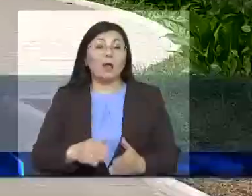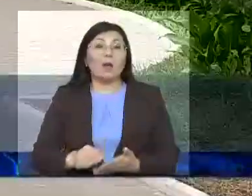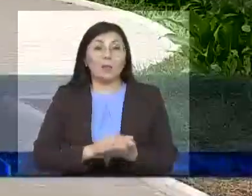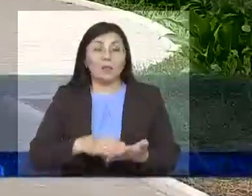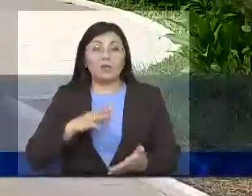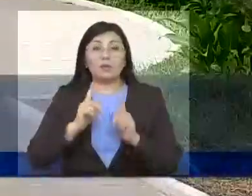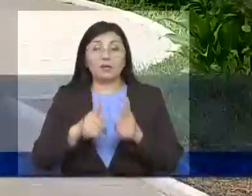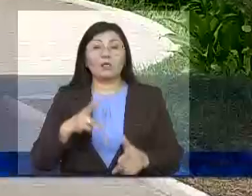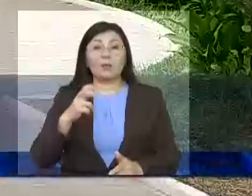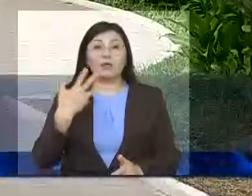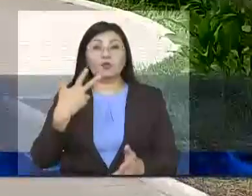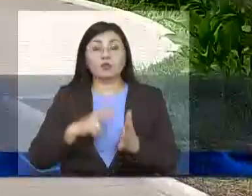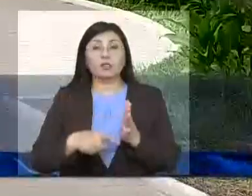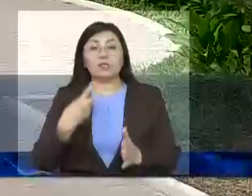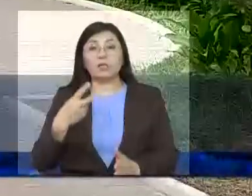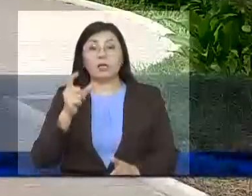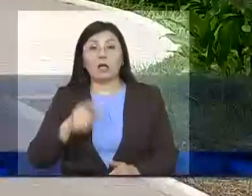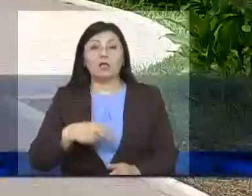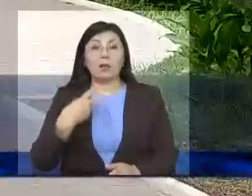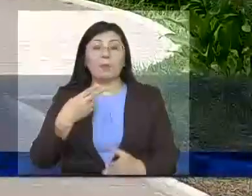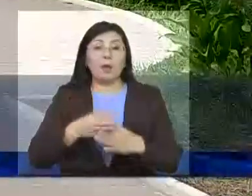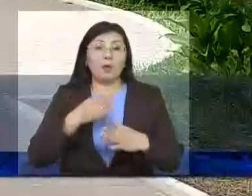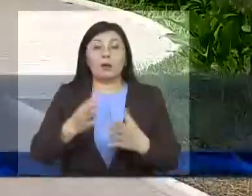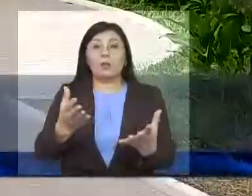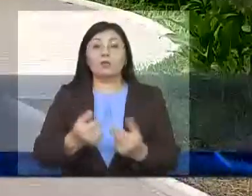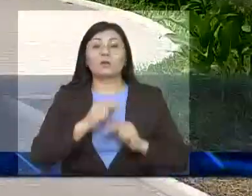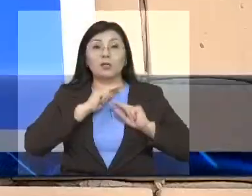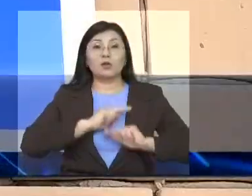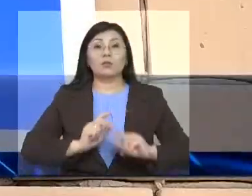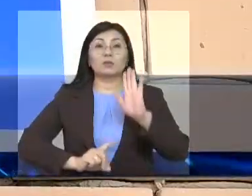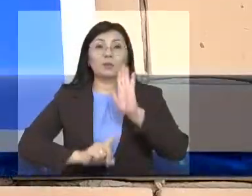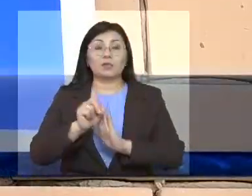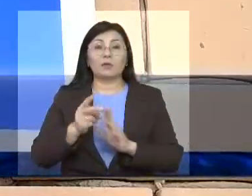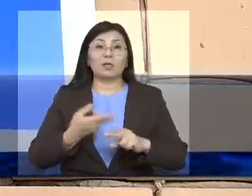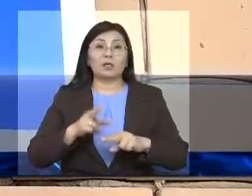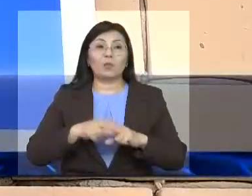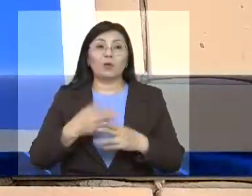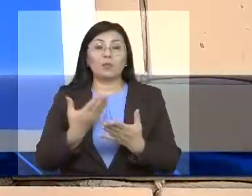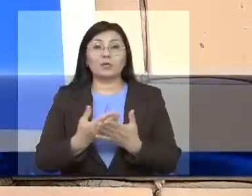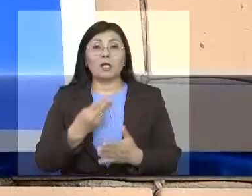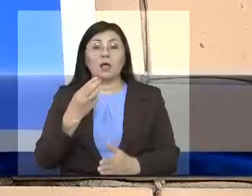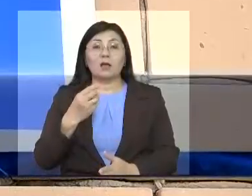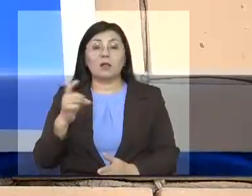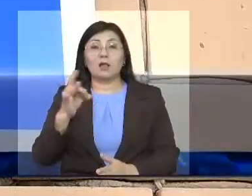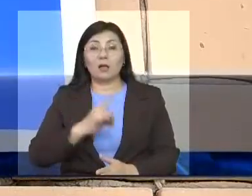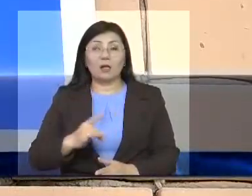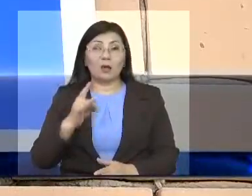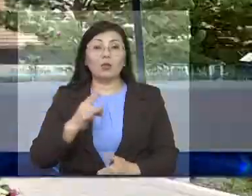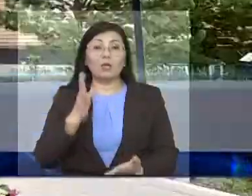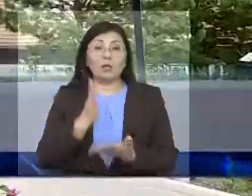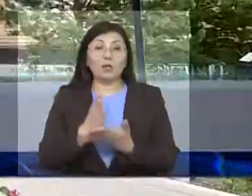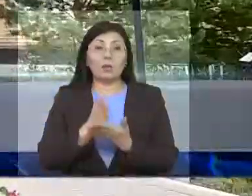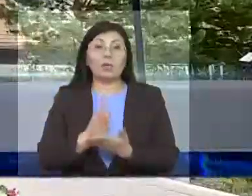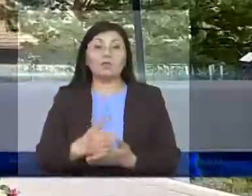ішінде 582 адам 2,5 миллиард теңгеге несиесін алып, жұмысты бастап кеткен. Бұл сандық көрсеткіште шалқарлықтардың да үлесі бар.